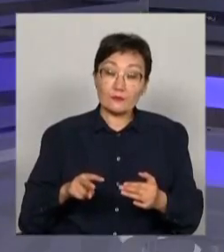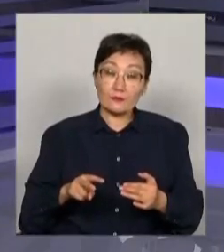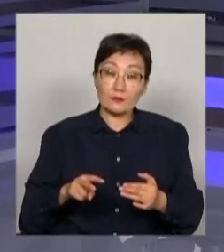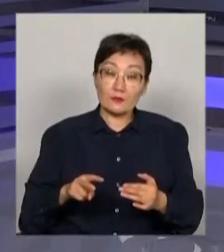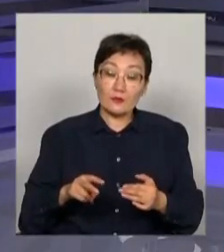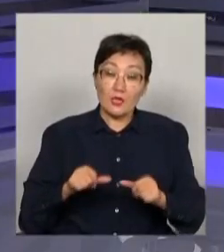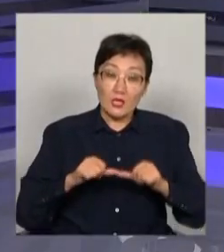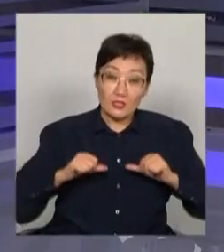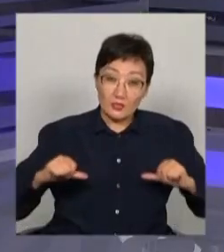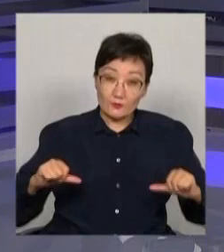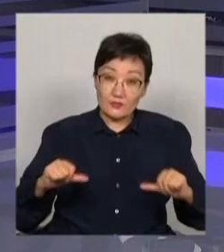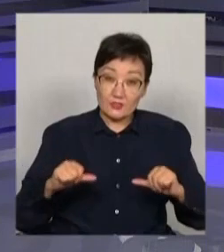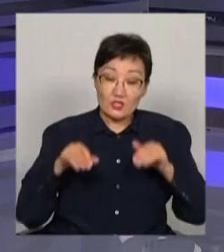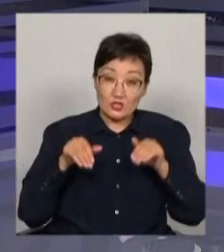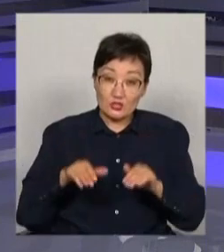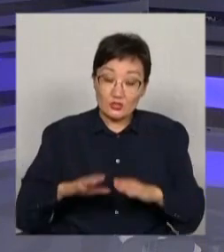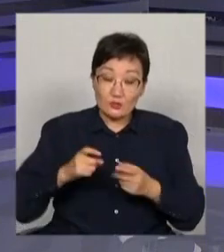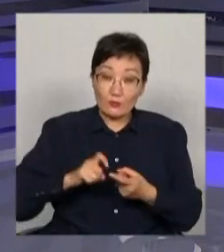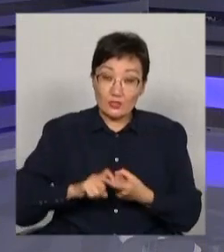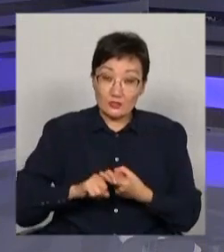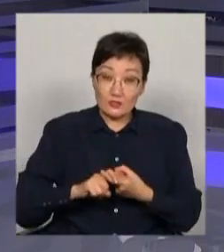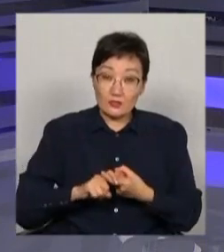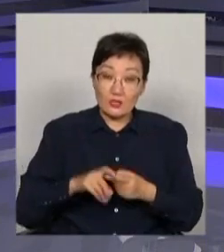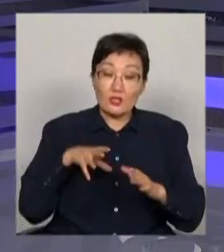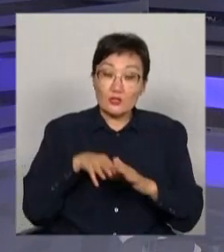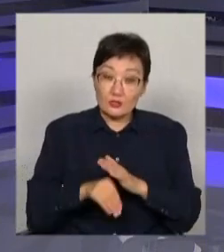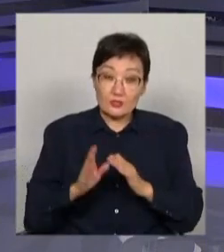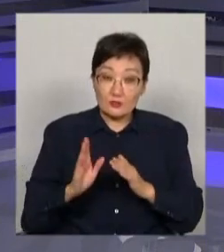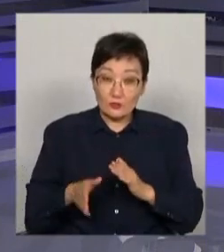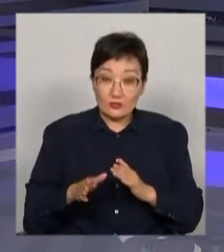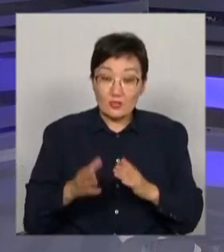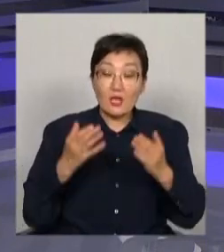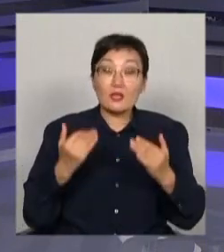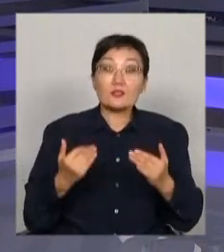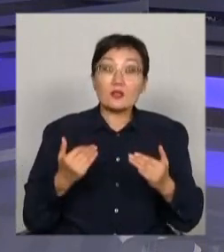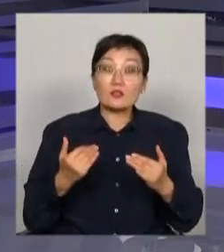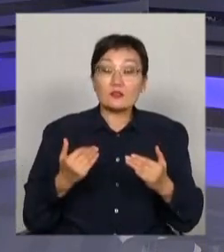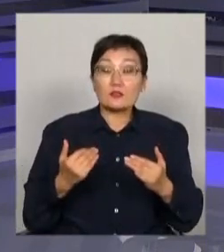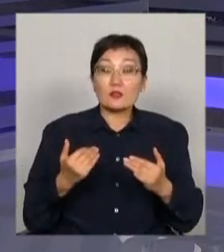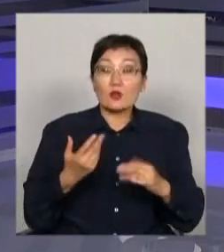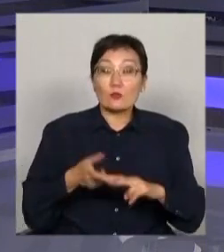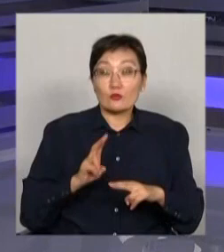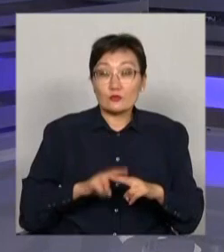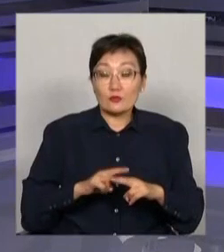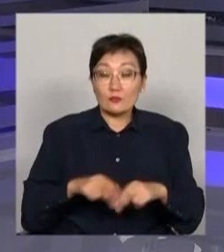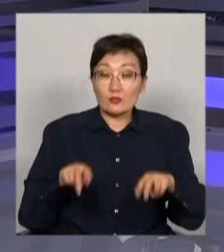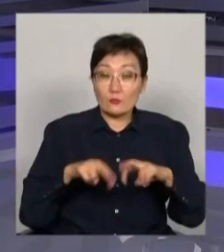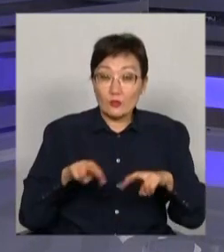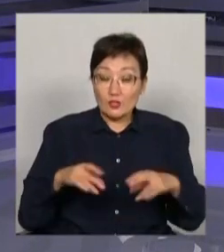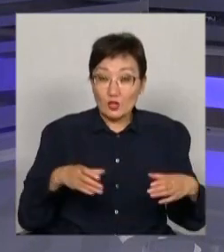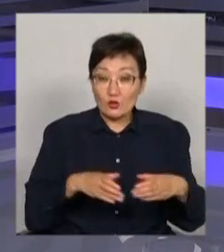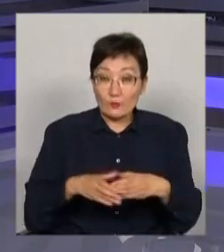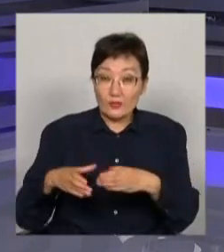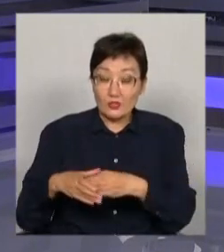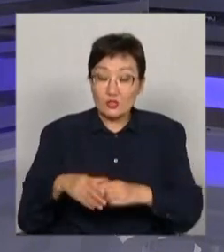аралық комиссиясының шешіміне байланысты енгізілетін болады. Әзірше бұл мониторинг топтардың